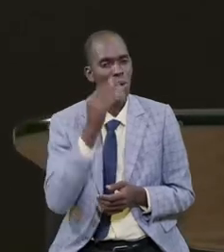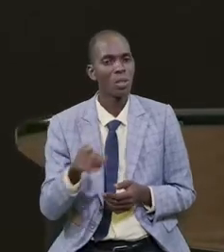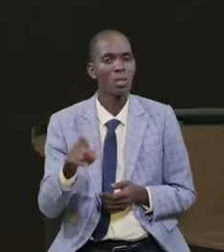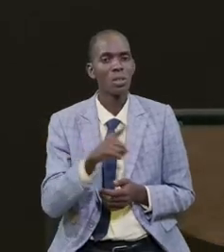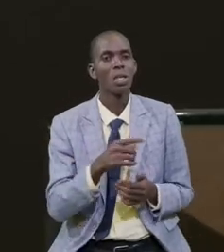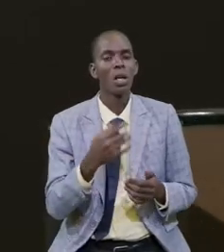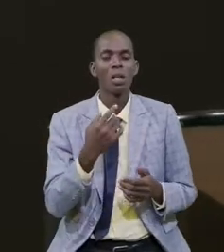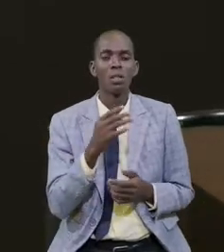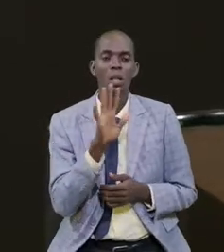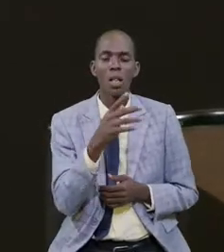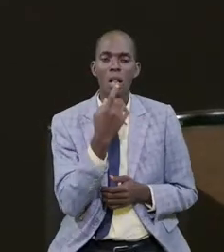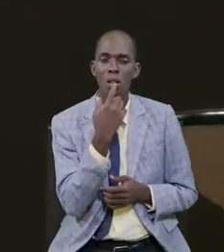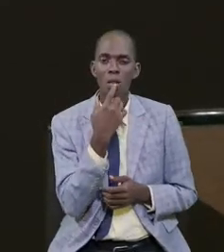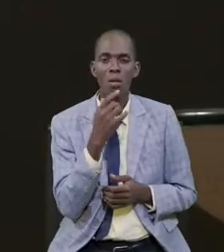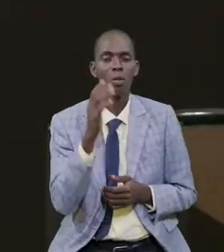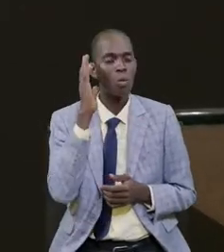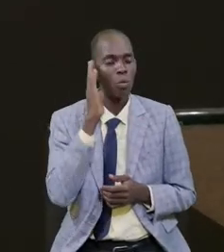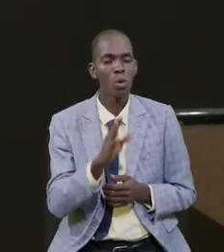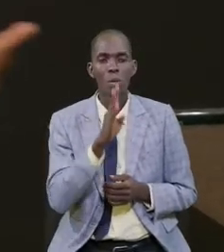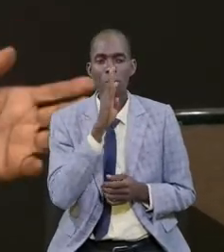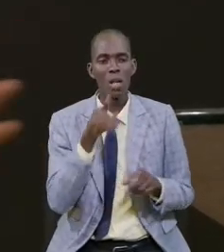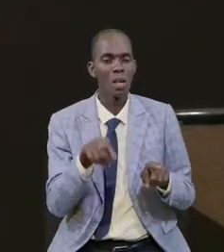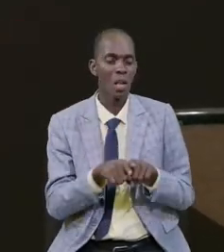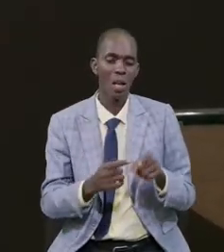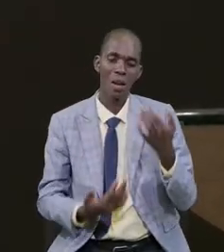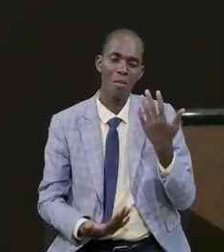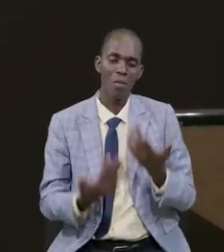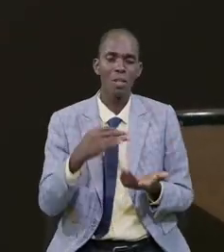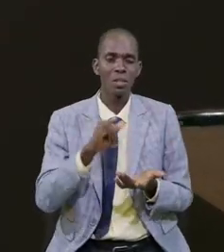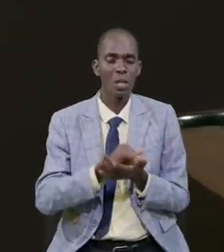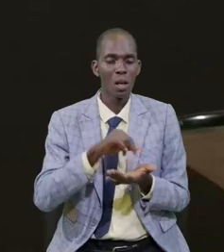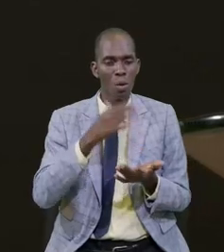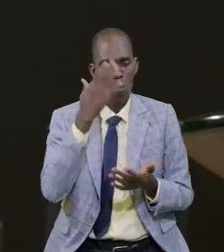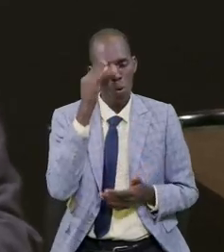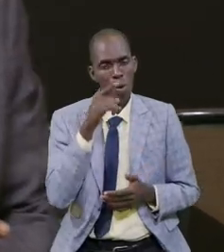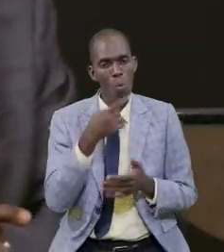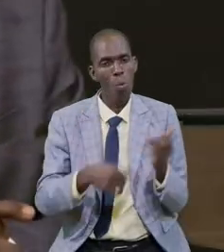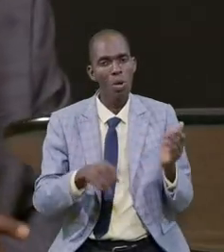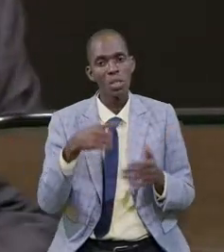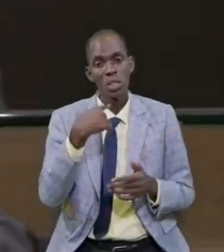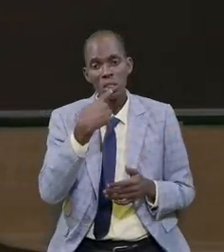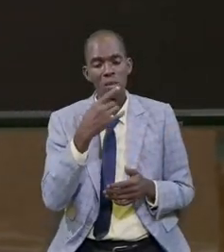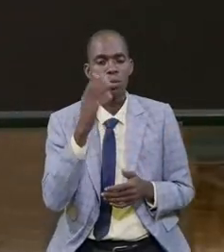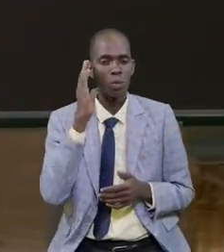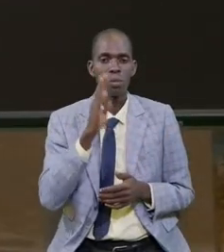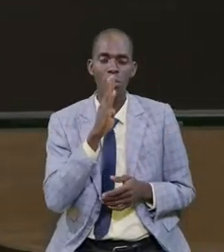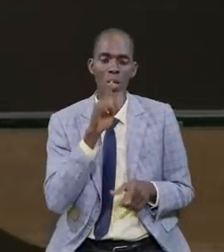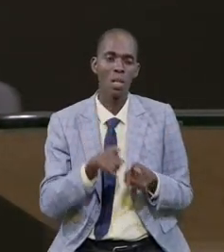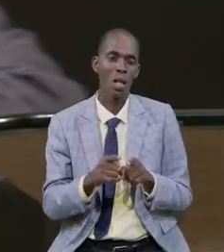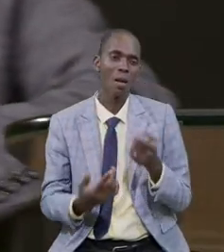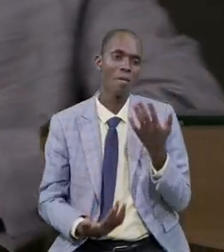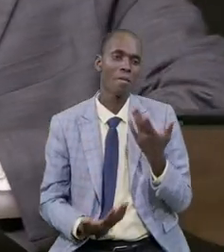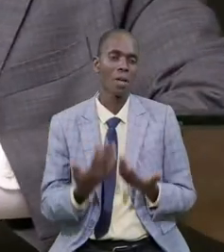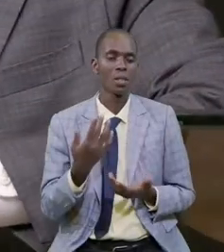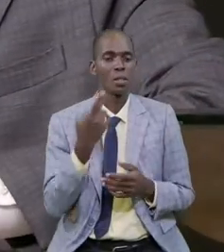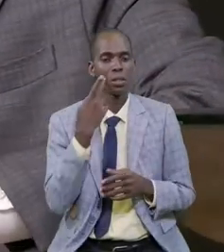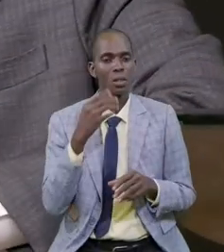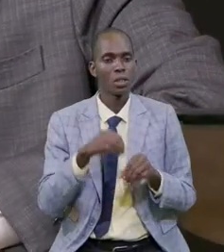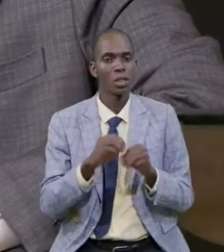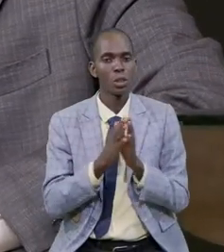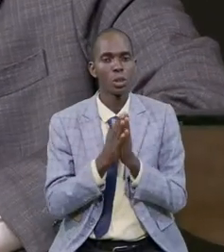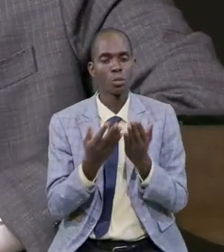langue sera comme un feu et le feu les dévore. Nous